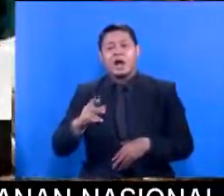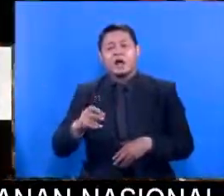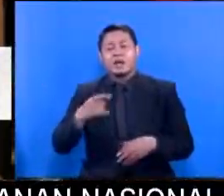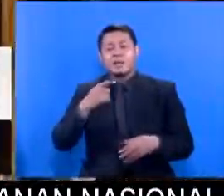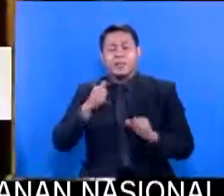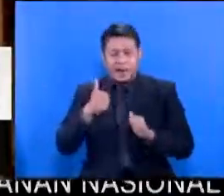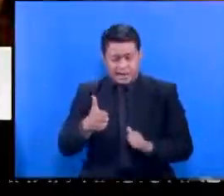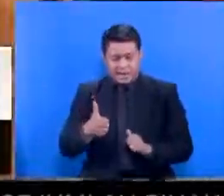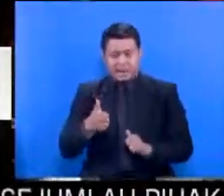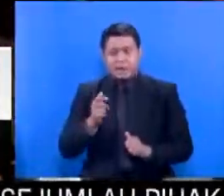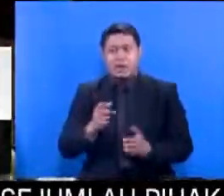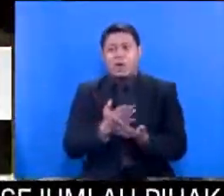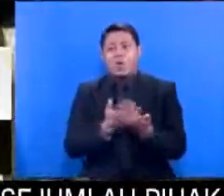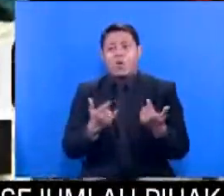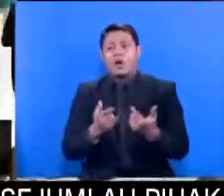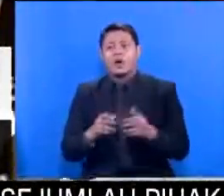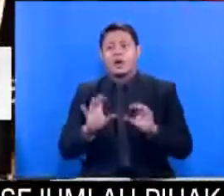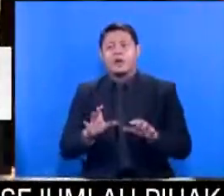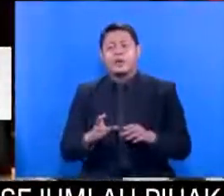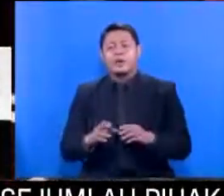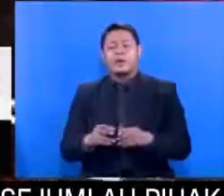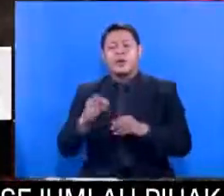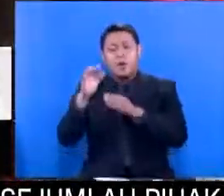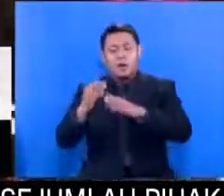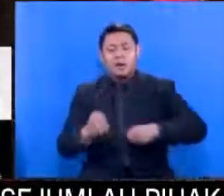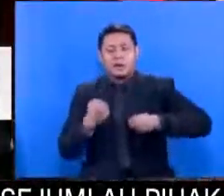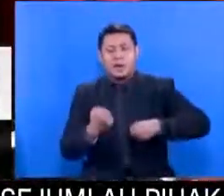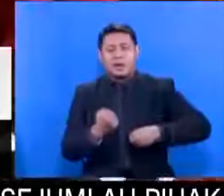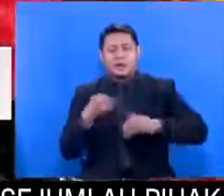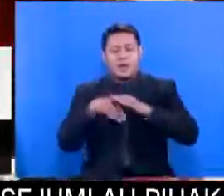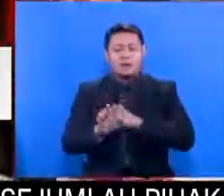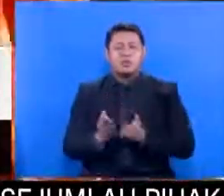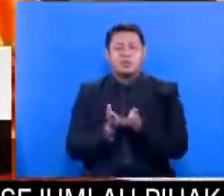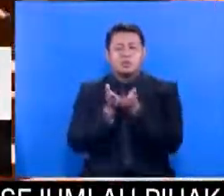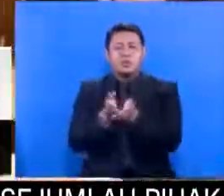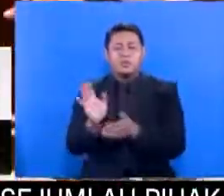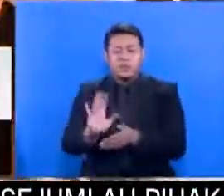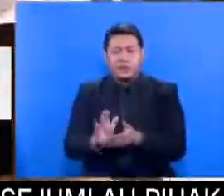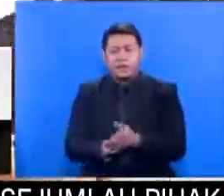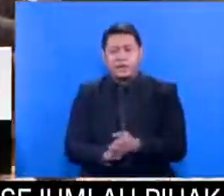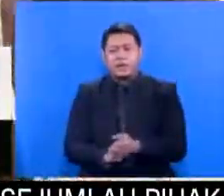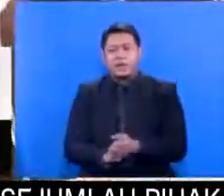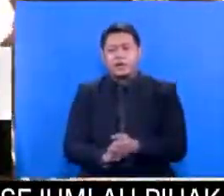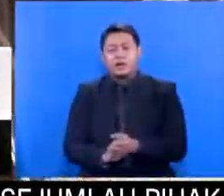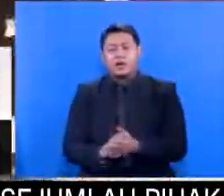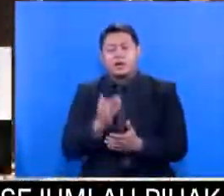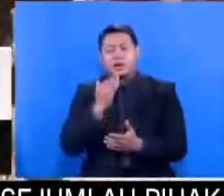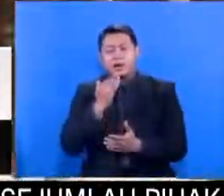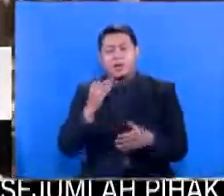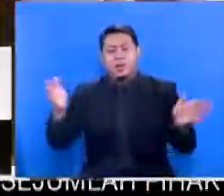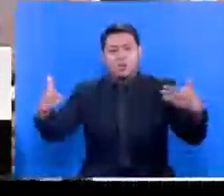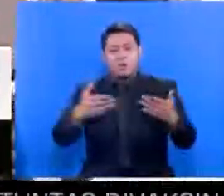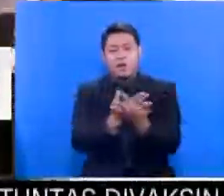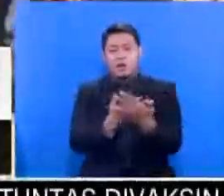keramat, sehingga warga yang mayoritas adalah nelayan tidak turun melaut. Hal ini pun membuat mudah mengumpulkan